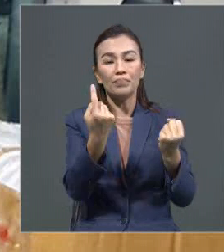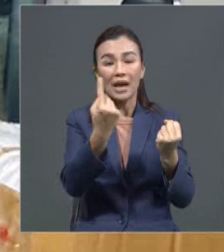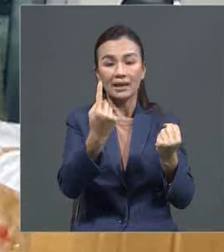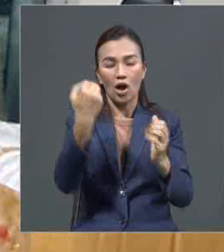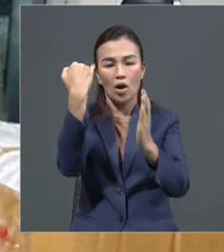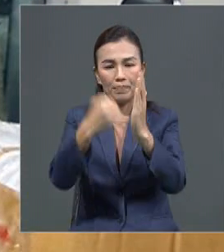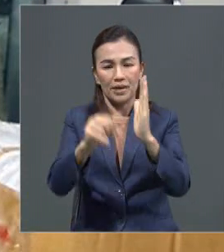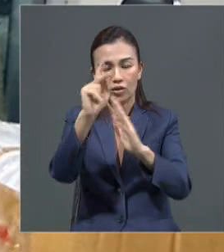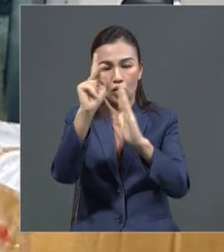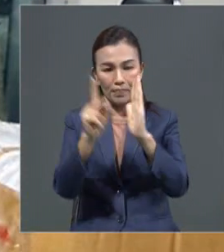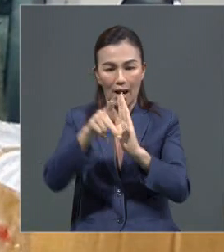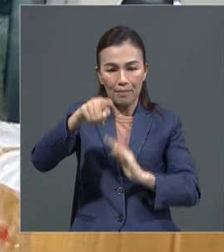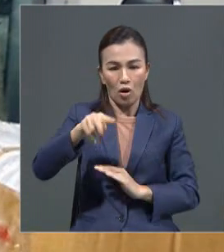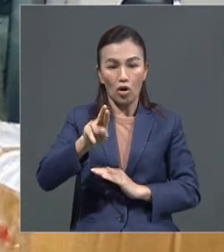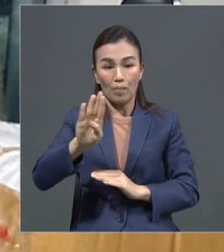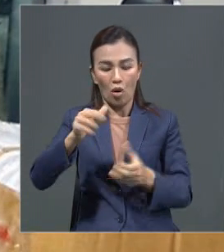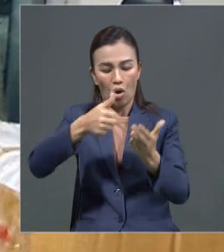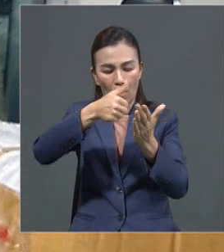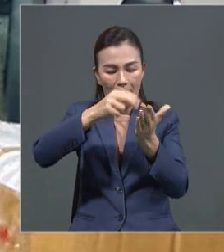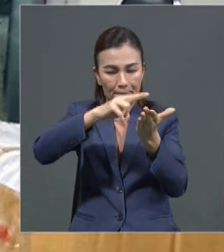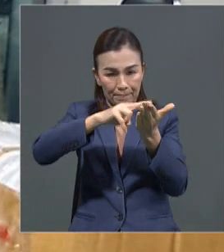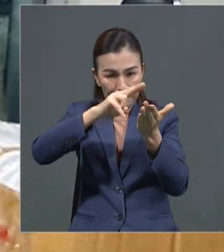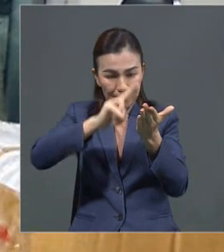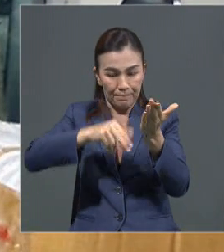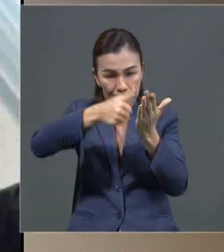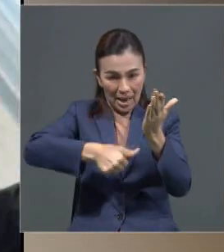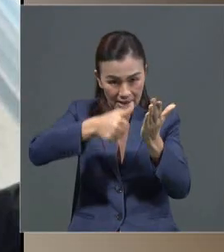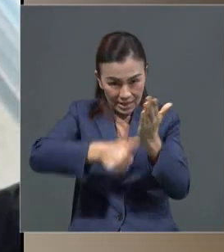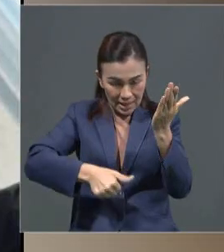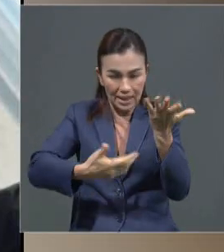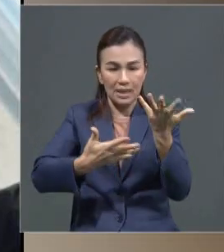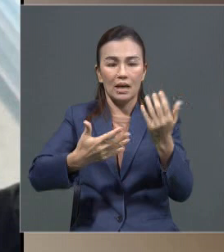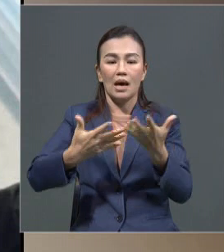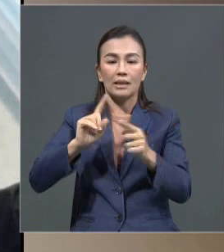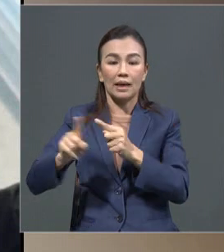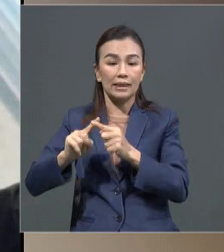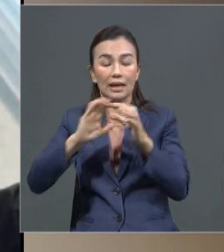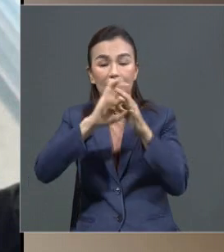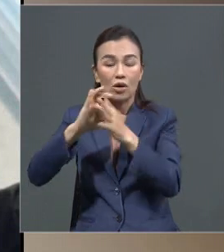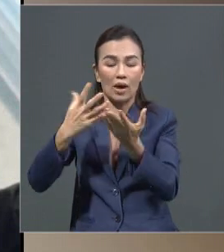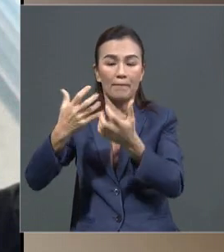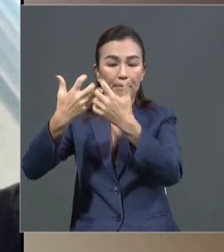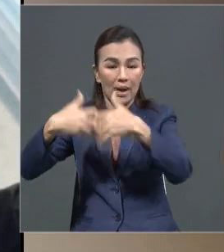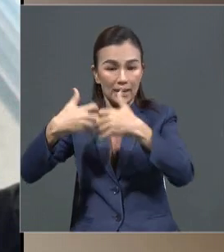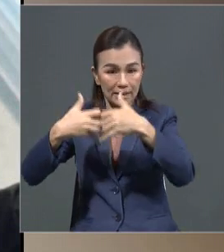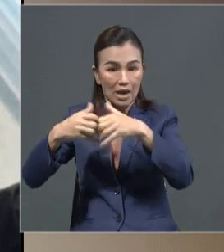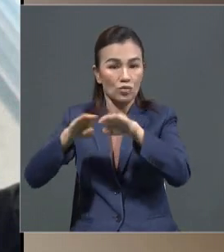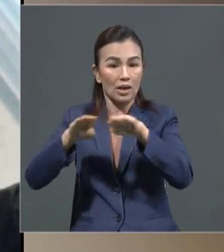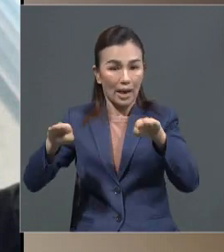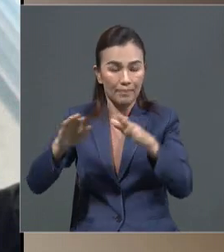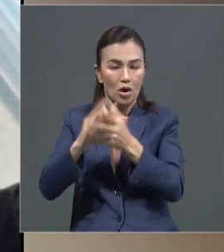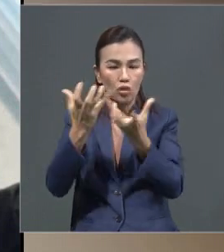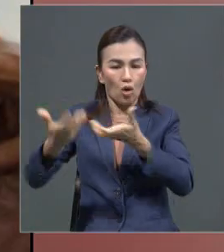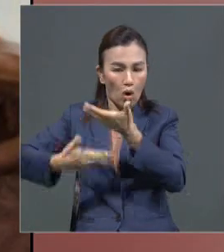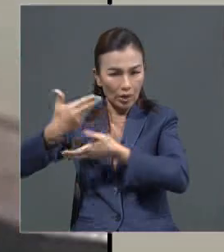ข้อหาในความผิดตามพ.ร.บศุลกากรพบสรรพสามิตพรบมาตรฐานผลิตภัณฑ์อุตสาหกรรมพรบเครื่องหมายการค้าและพรบ